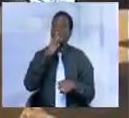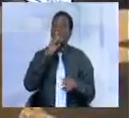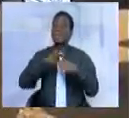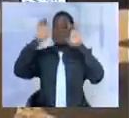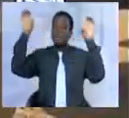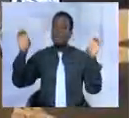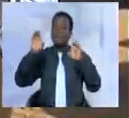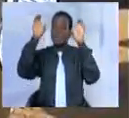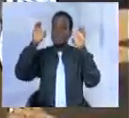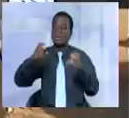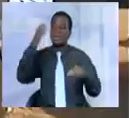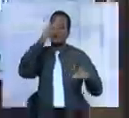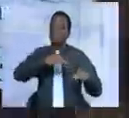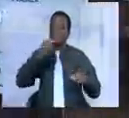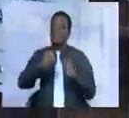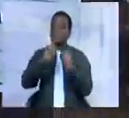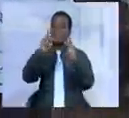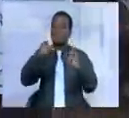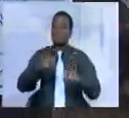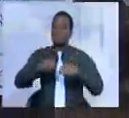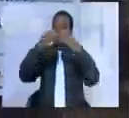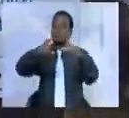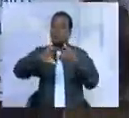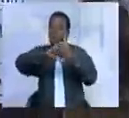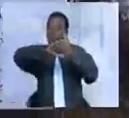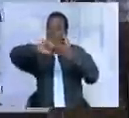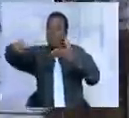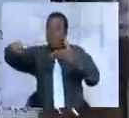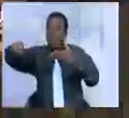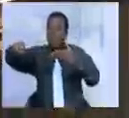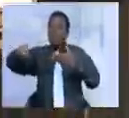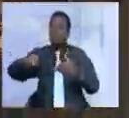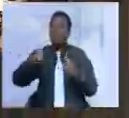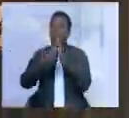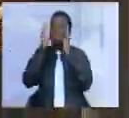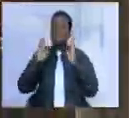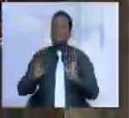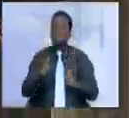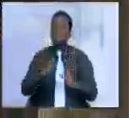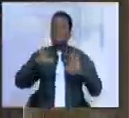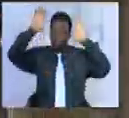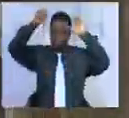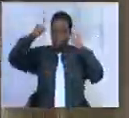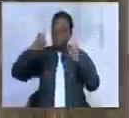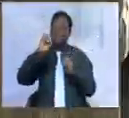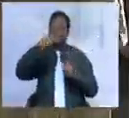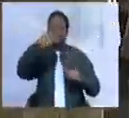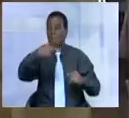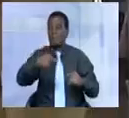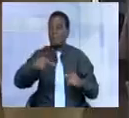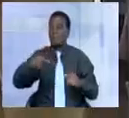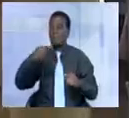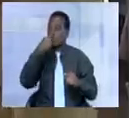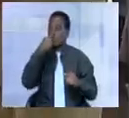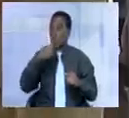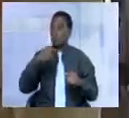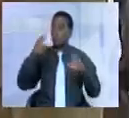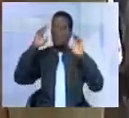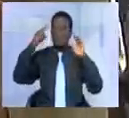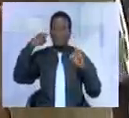cérémonie a profité de cette occasion pour remettre des chèques aux élèves méritants et à la présidente de l'ONG Entente et